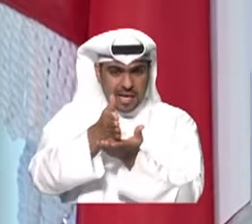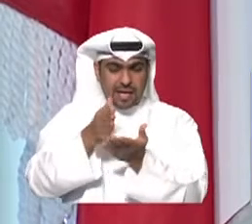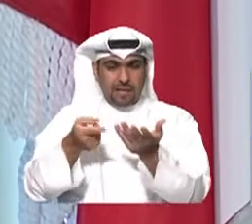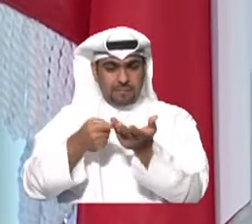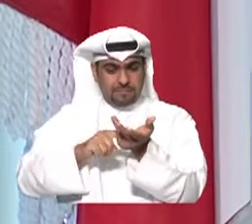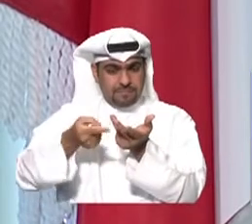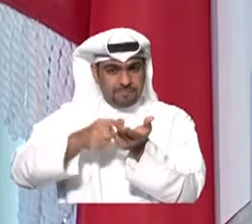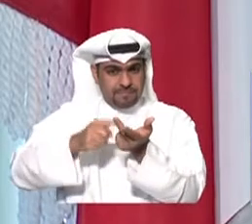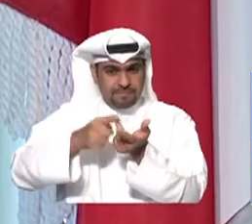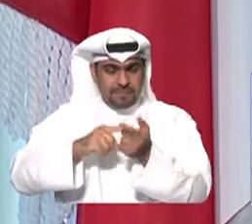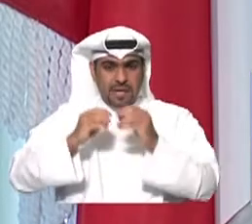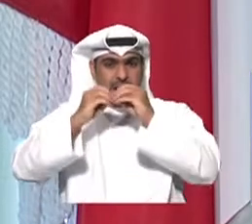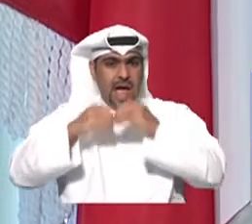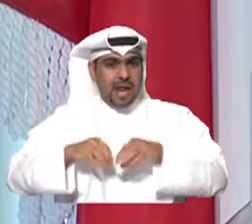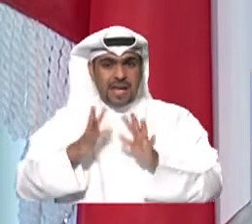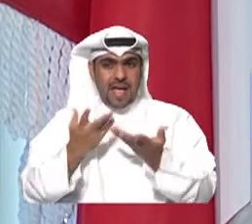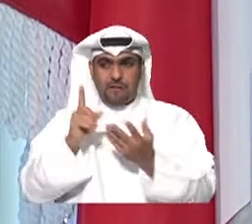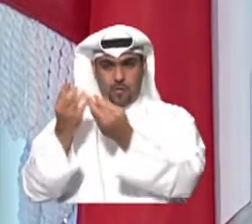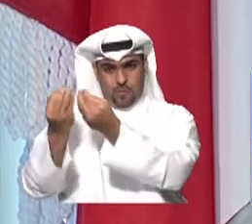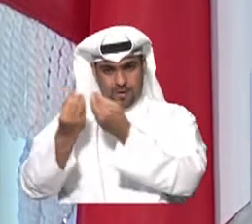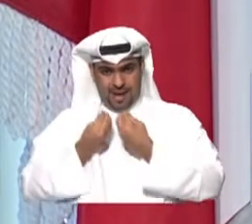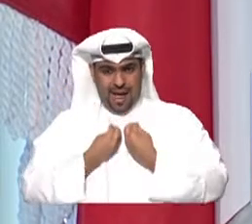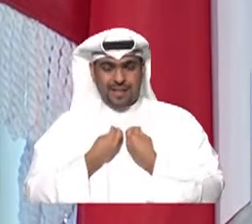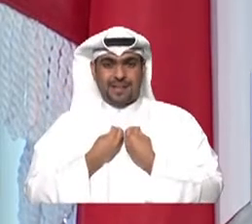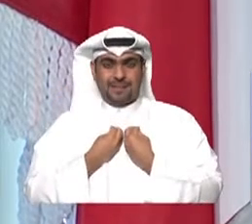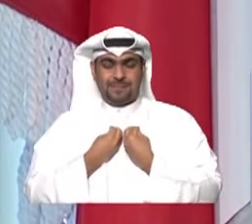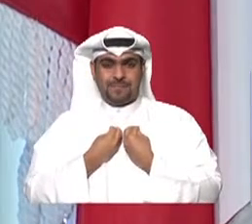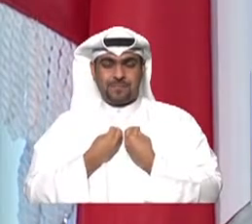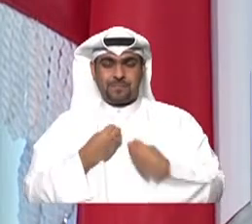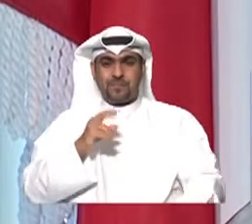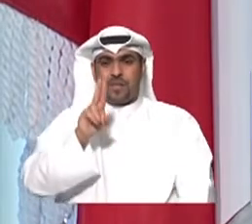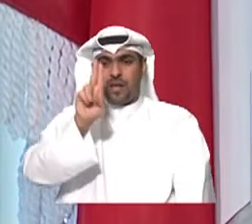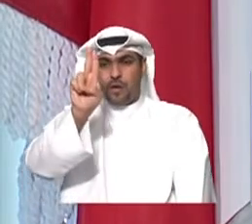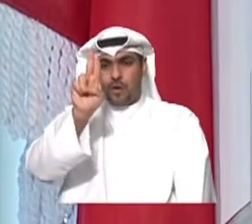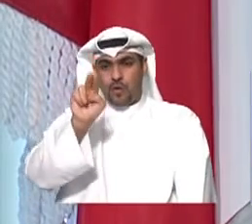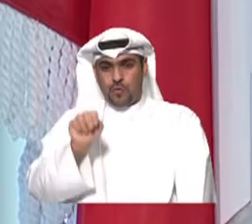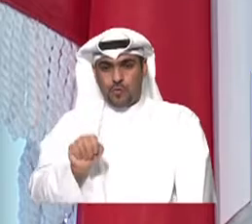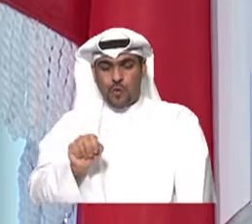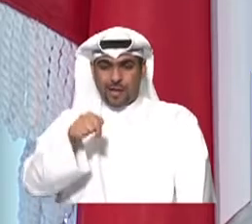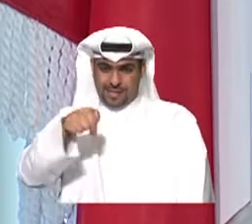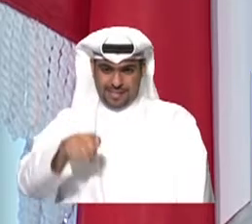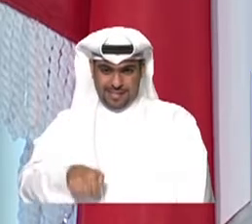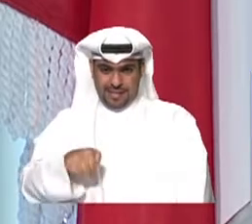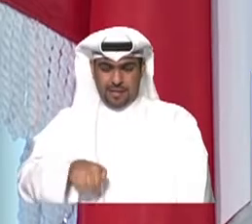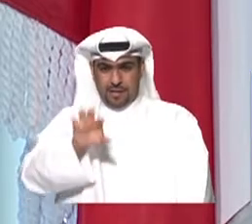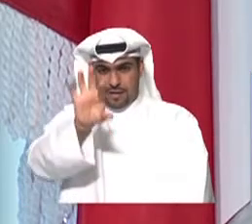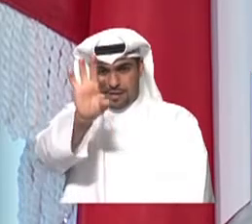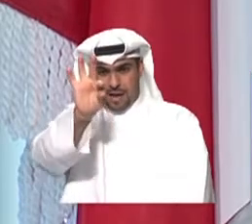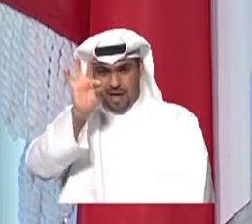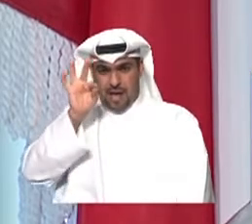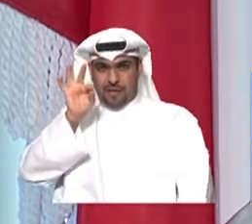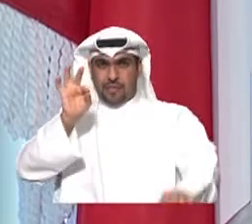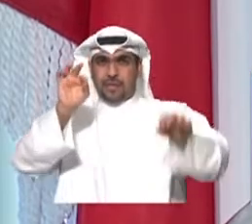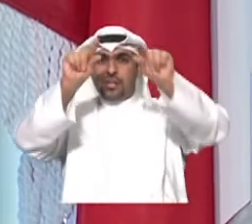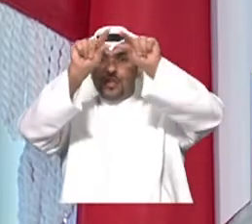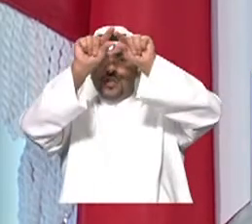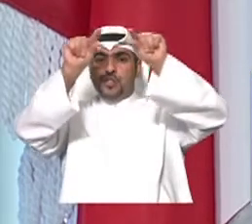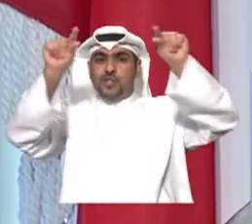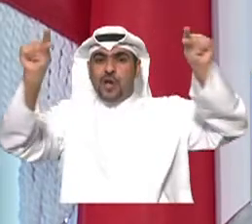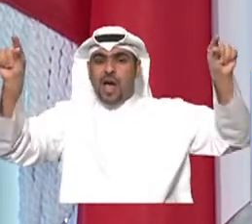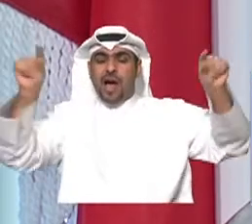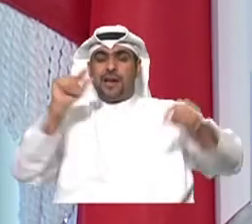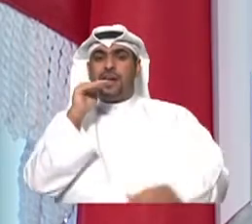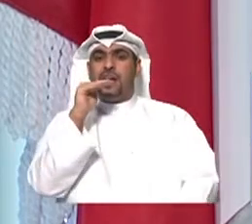حضور الكريم، إن اختيار الأمم المتحدة شعارا ليوم الأمم المتحدة لهذا العام وهو الشباب من